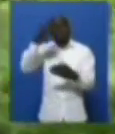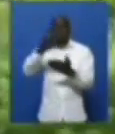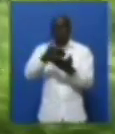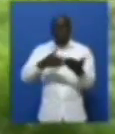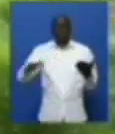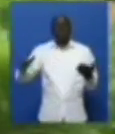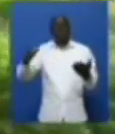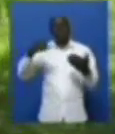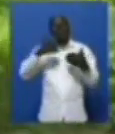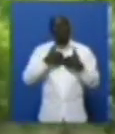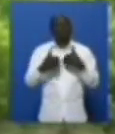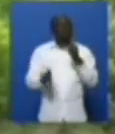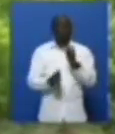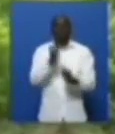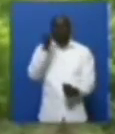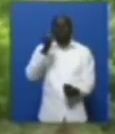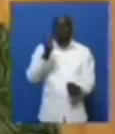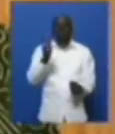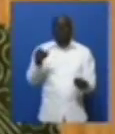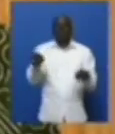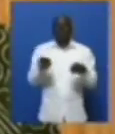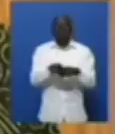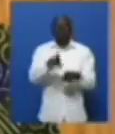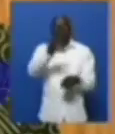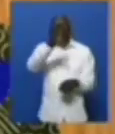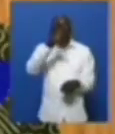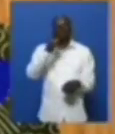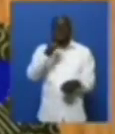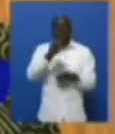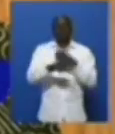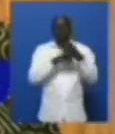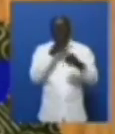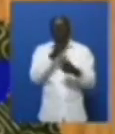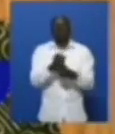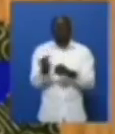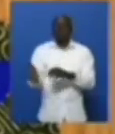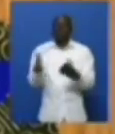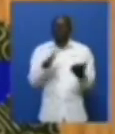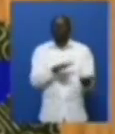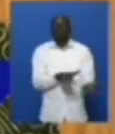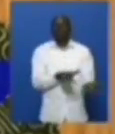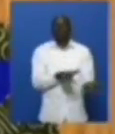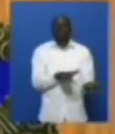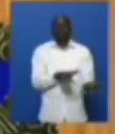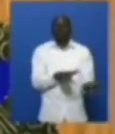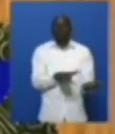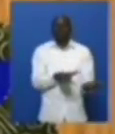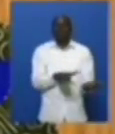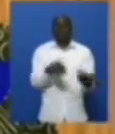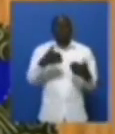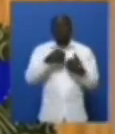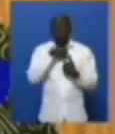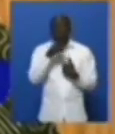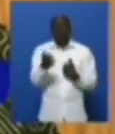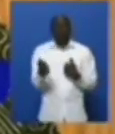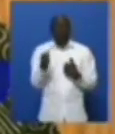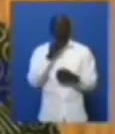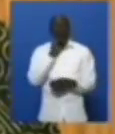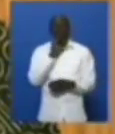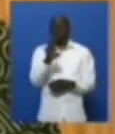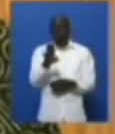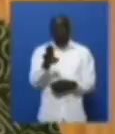méritait plus. C'est même le cinquantenaire de la mort de Ouezin Koulibaly. Il n'y a pas eu de manifestation. Il n'y en a pas